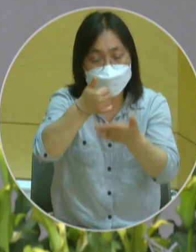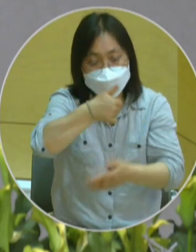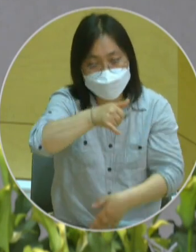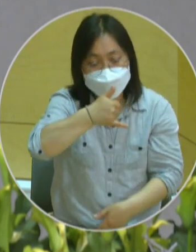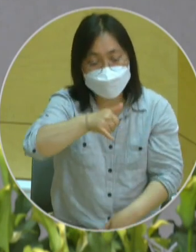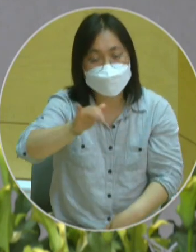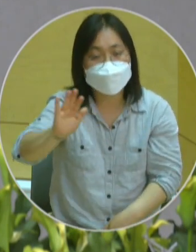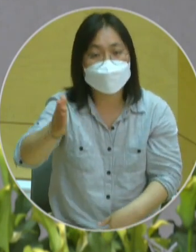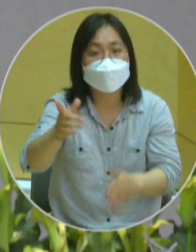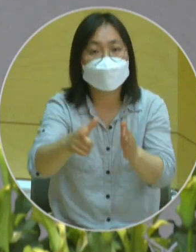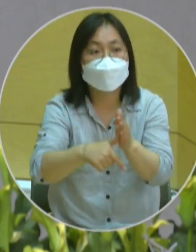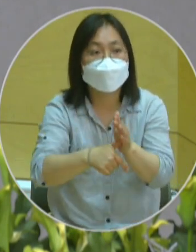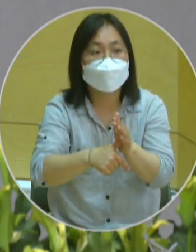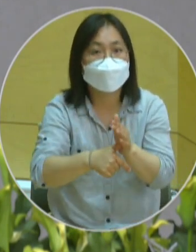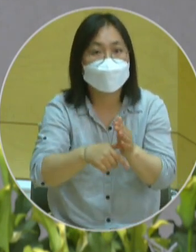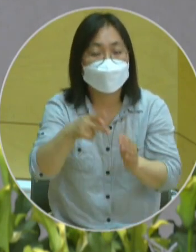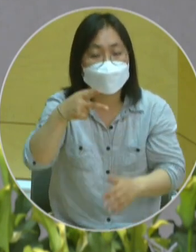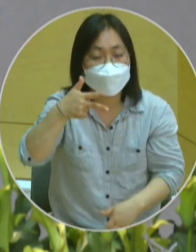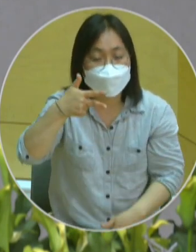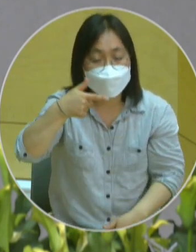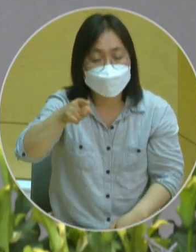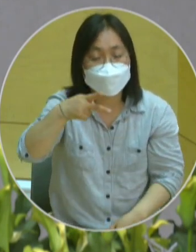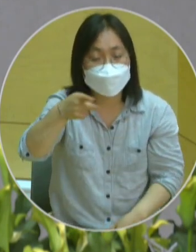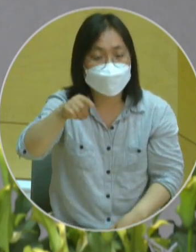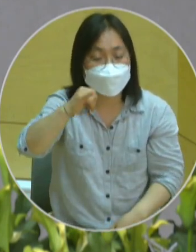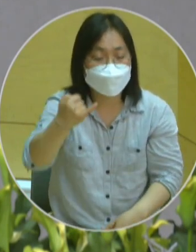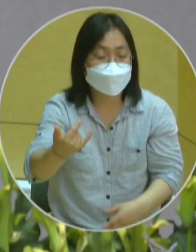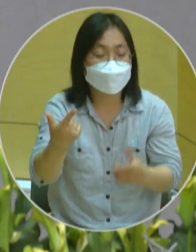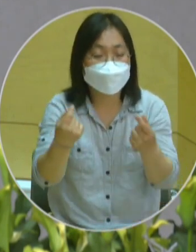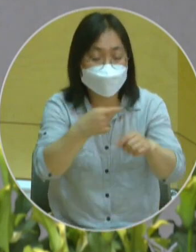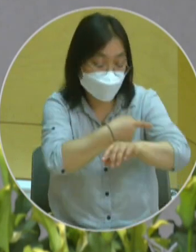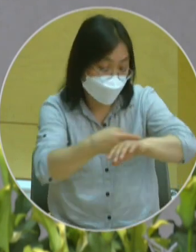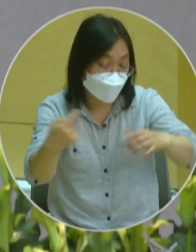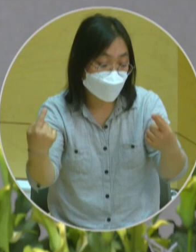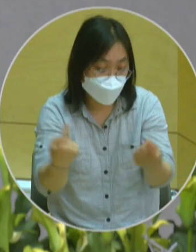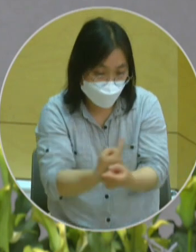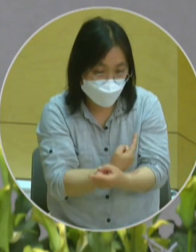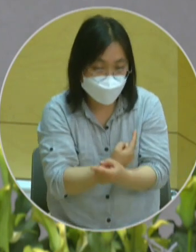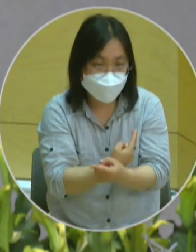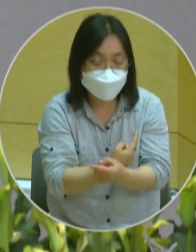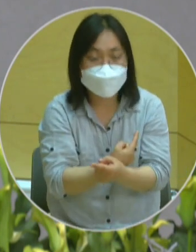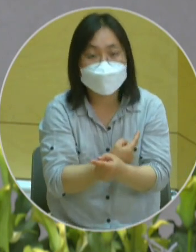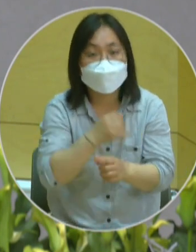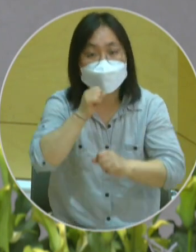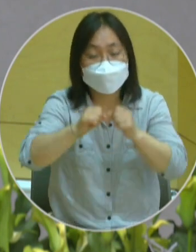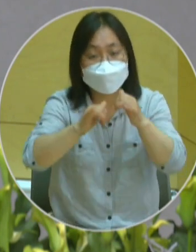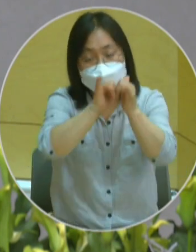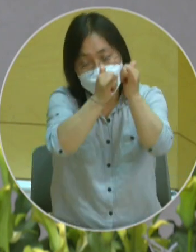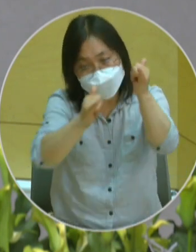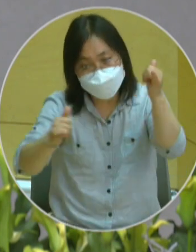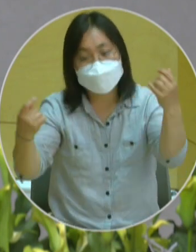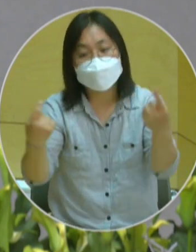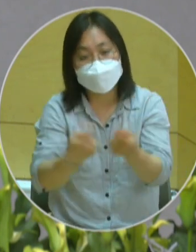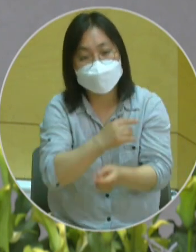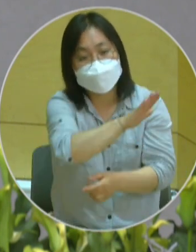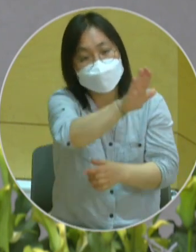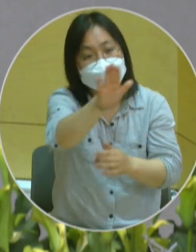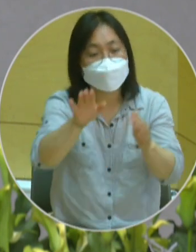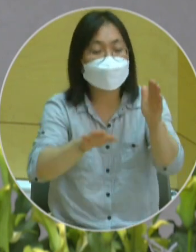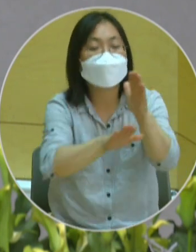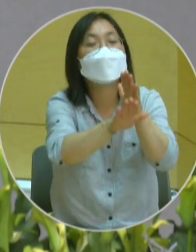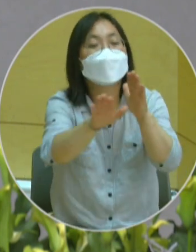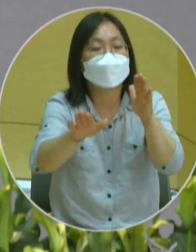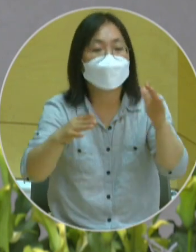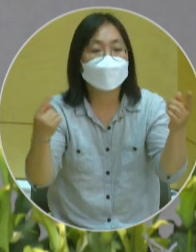때에 이 저더슨처럼 민족을 변화시키고 그리고 역사를 변화시키며 여러분의 가정을